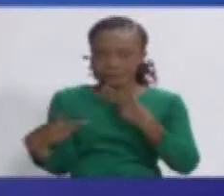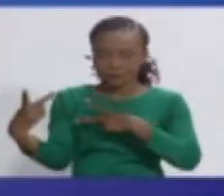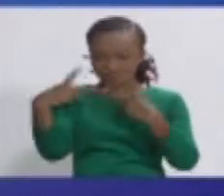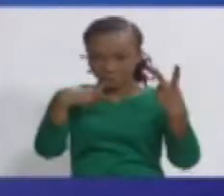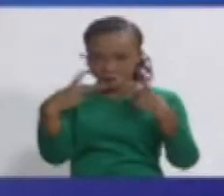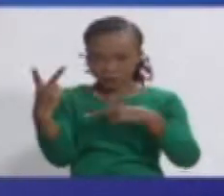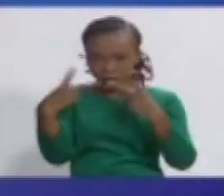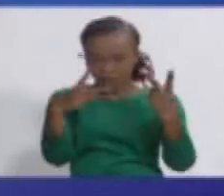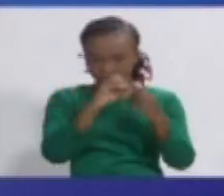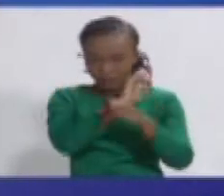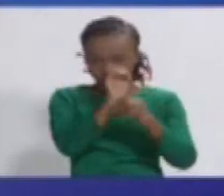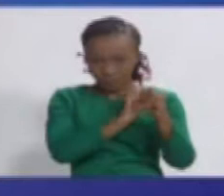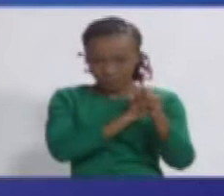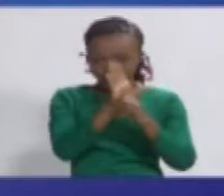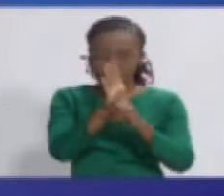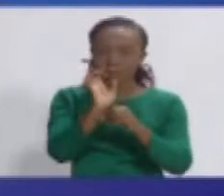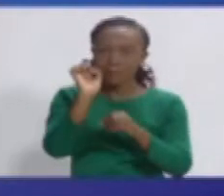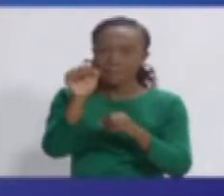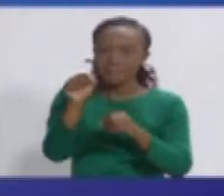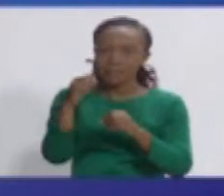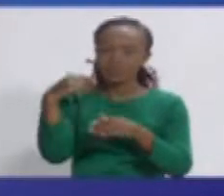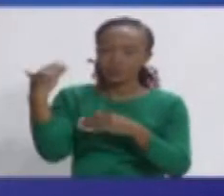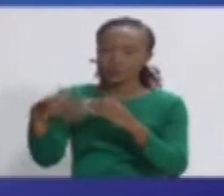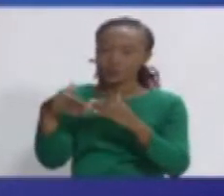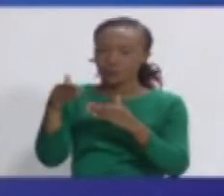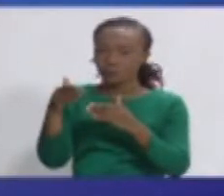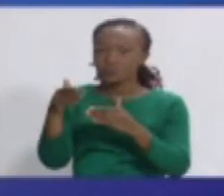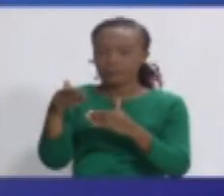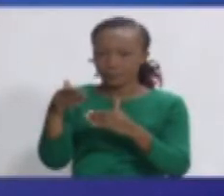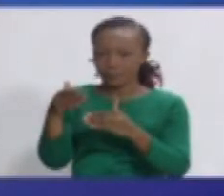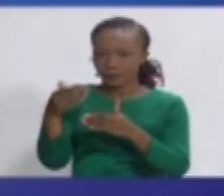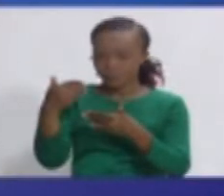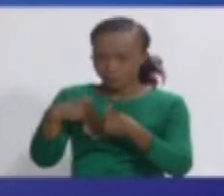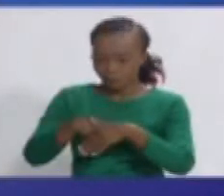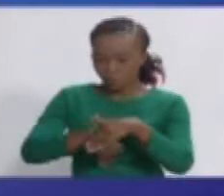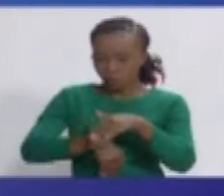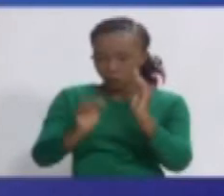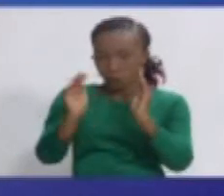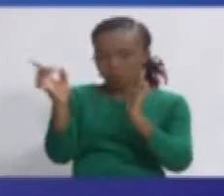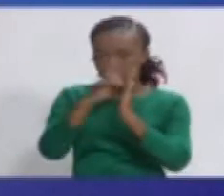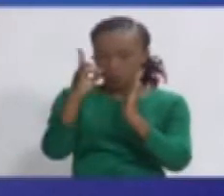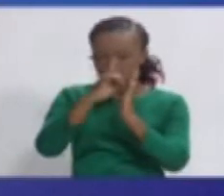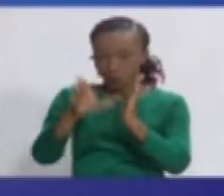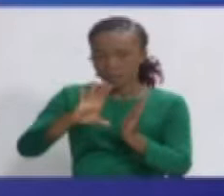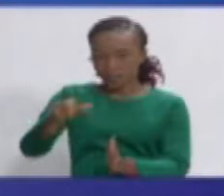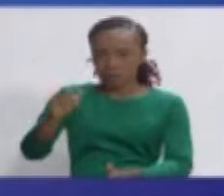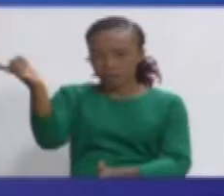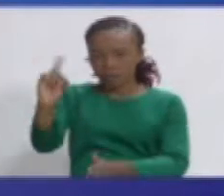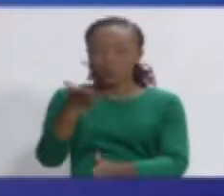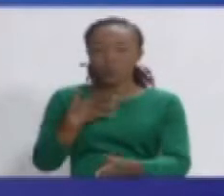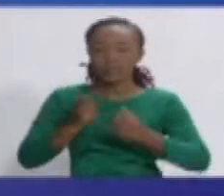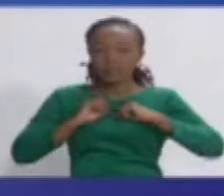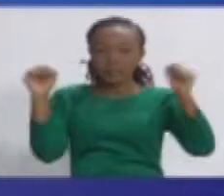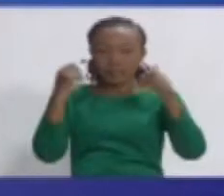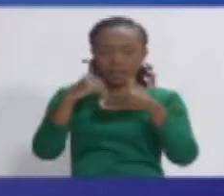virusi vya corona vikalimazwa. Hii ni baada ya madaktari katika kaunti ya Nairobi kutishia kugoma baada